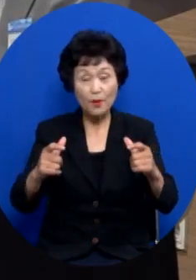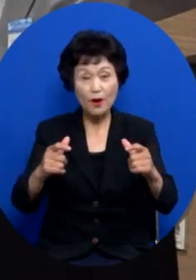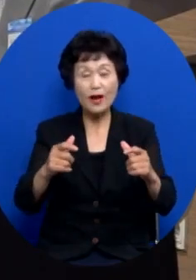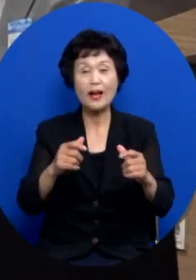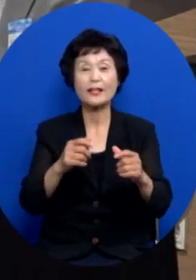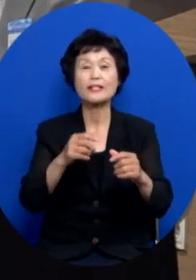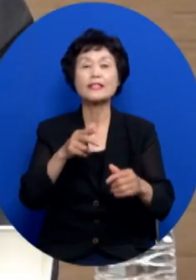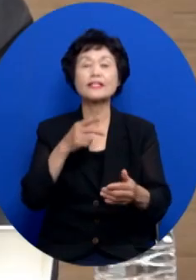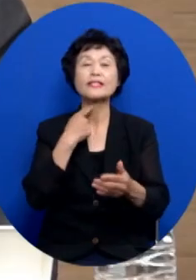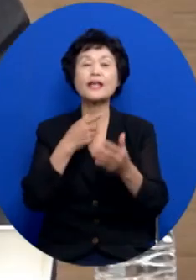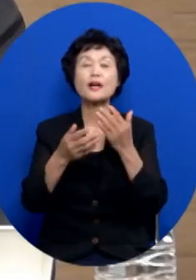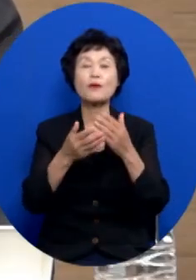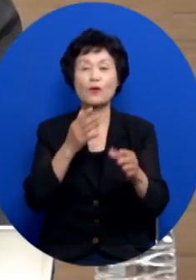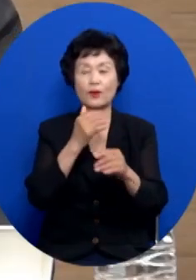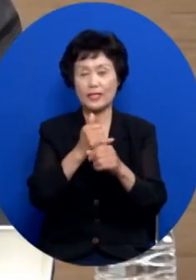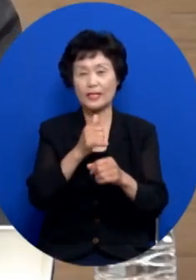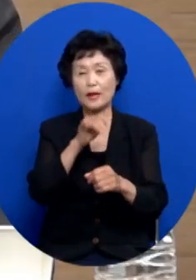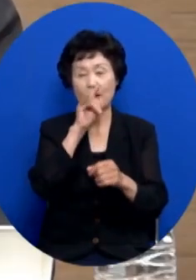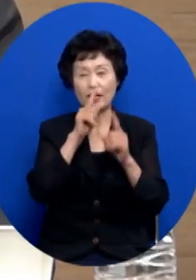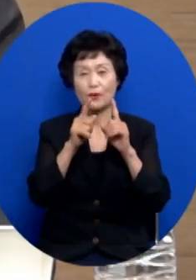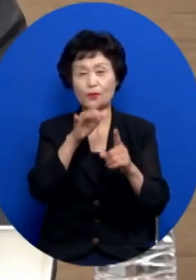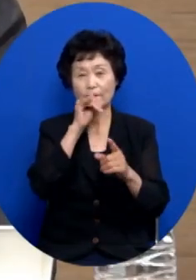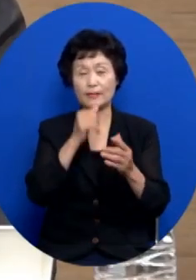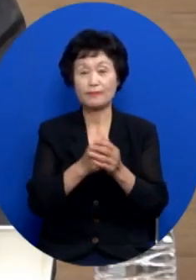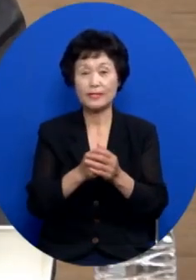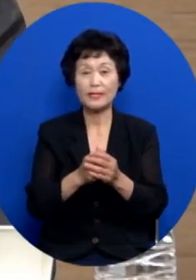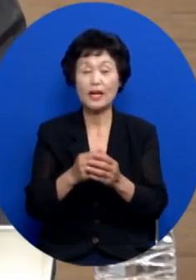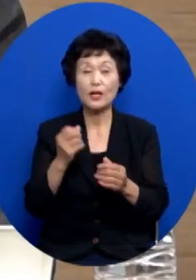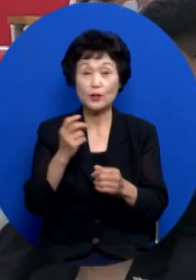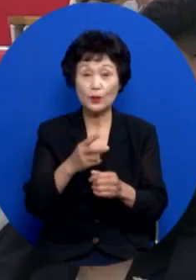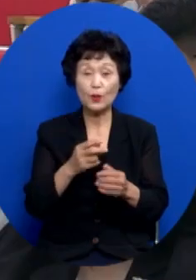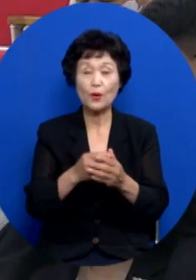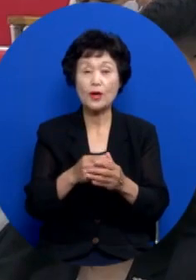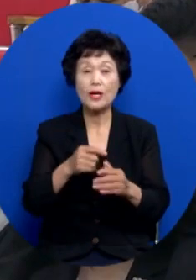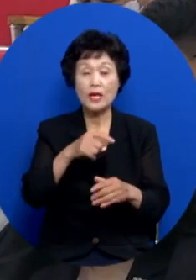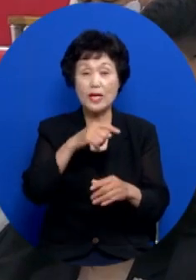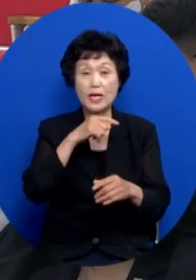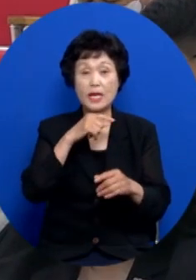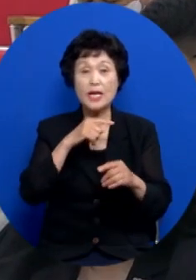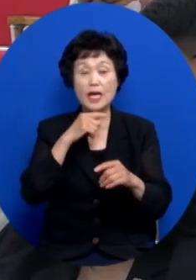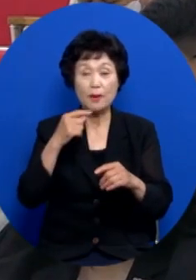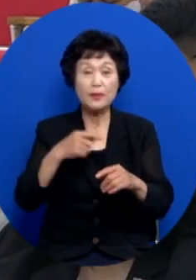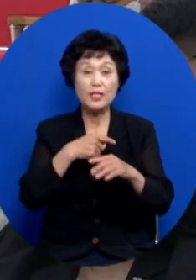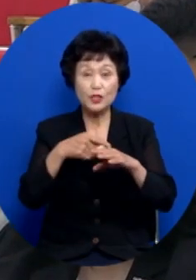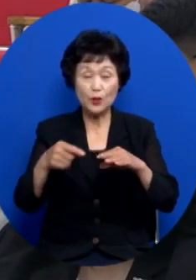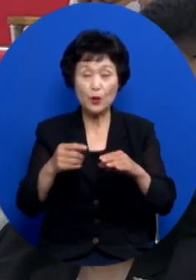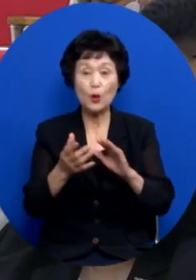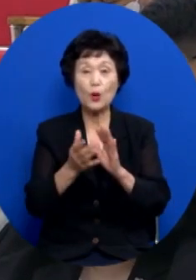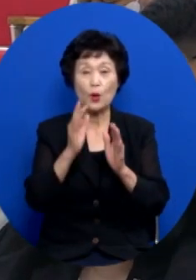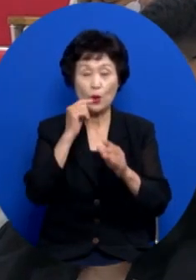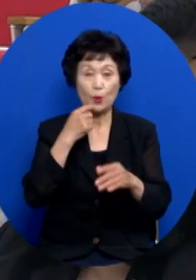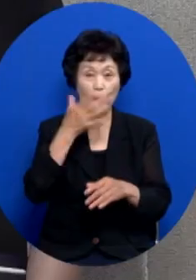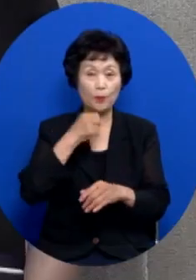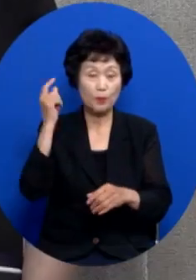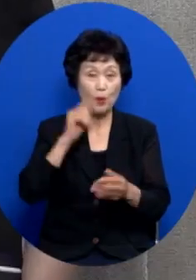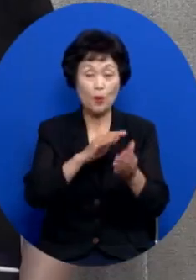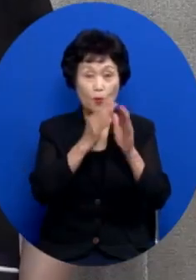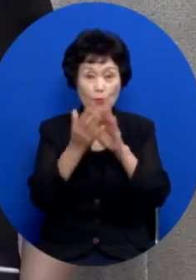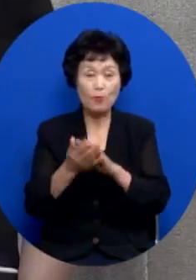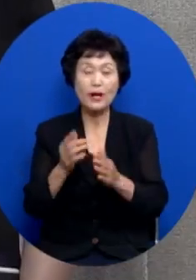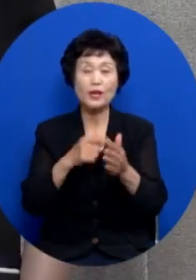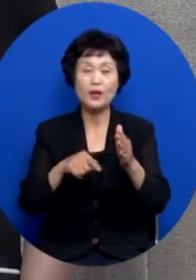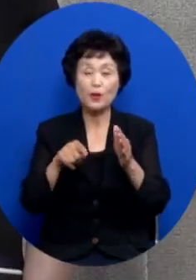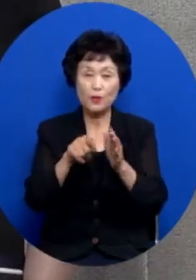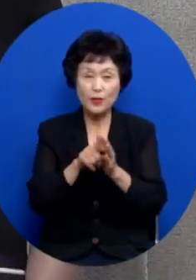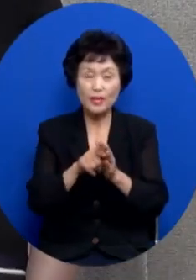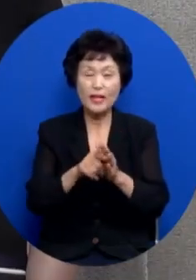밝혔습니다. 두날개 교수회는 바른 개혁주의 신학에 근간한 민족 복음화와 세계 선교, 그리고 기독교 문화 운동의 활성화를 위해